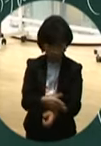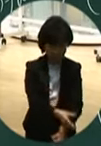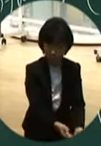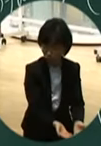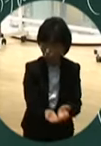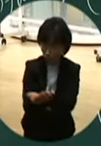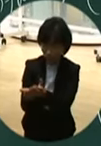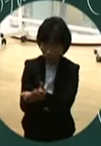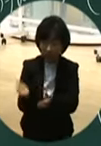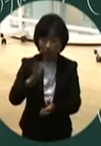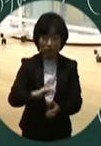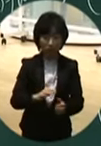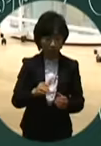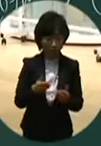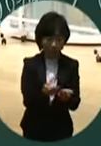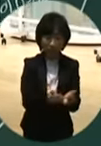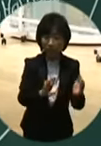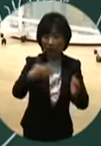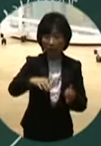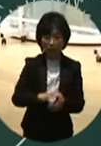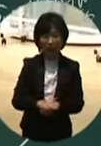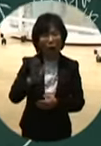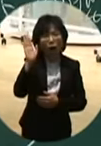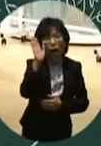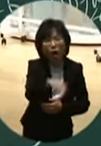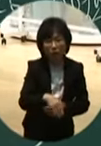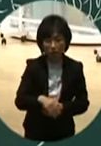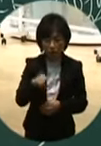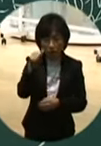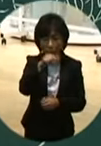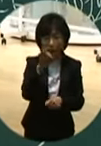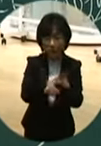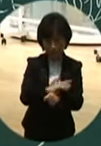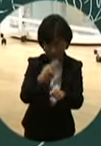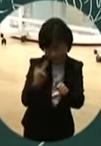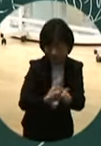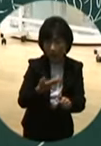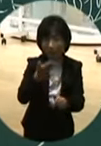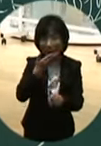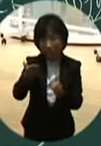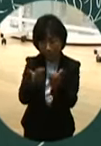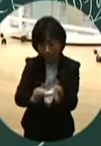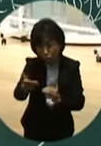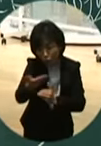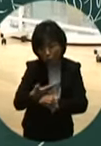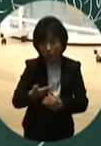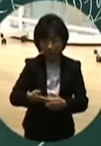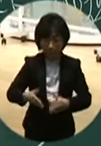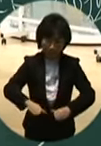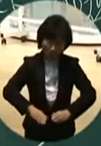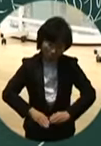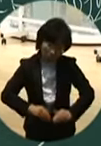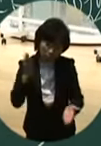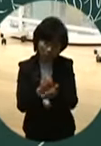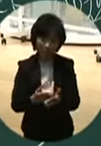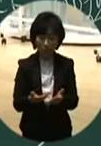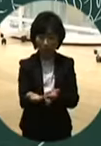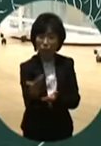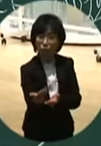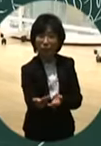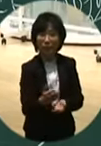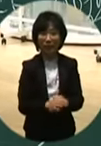Why are you trying to take the bowl?" 아니 고양이 샀으면 밥그릇이 있어 밥을 먹이지. And the man said, "But I bought the cat. I need a food bowl for the